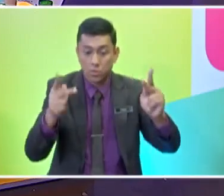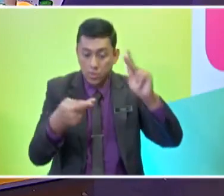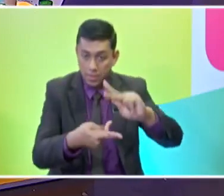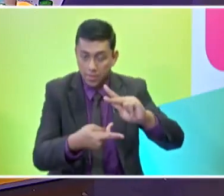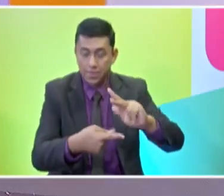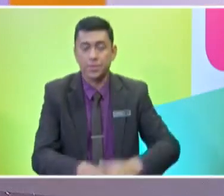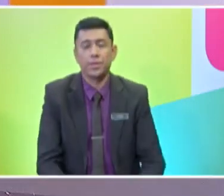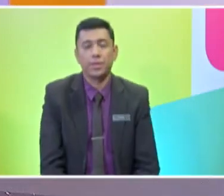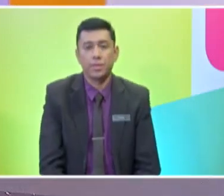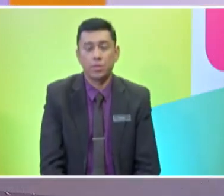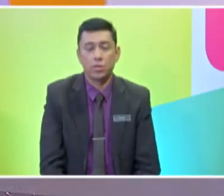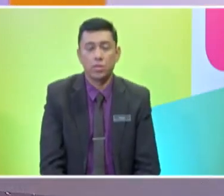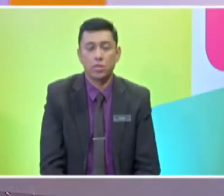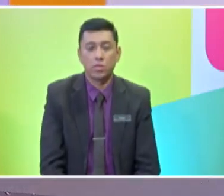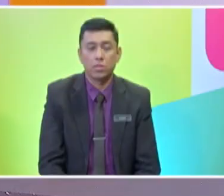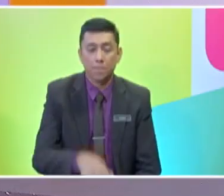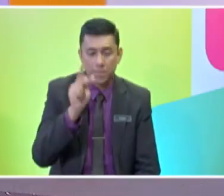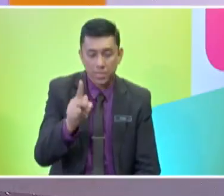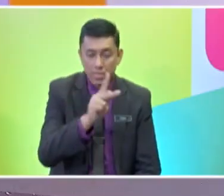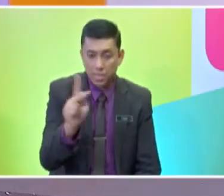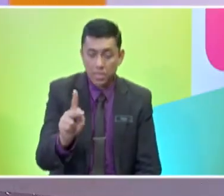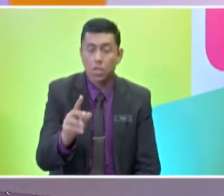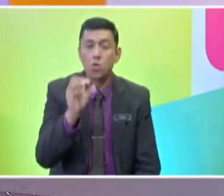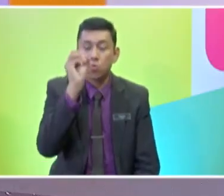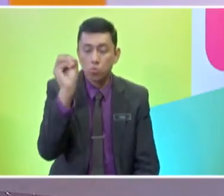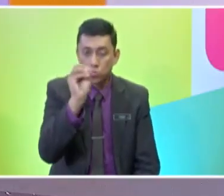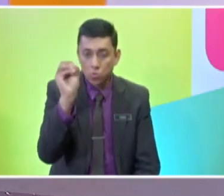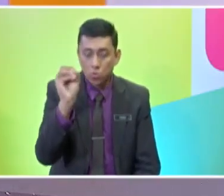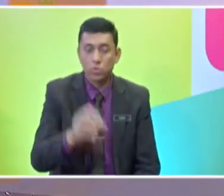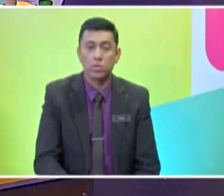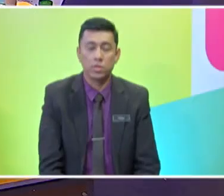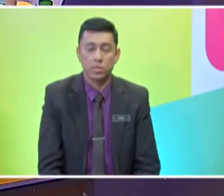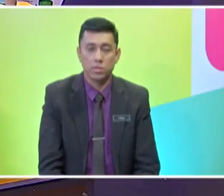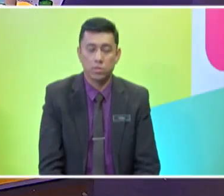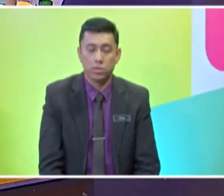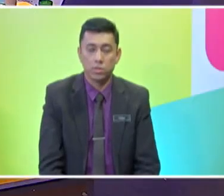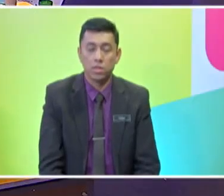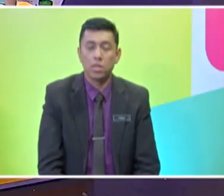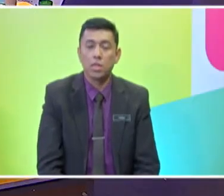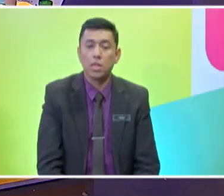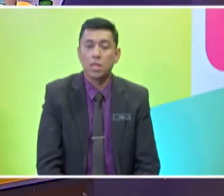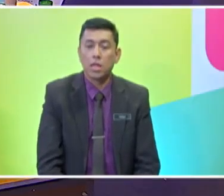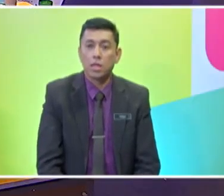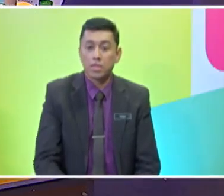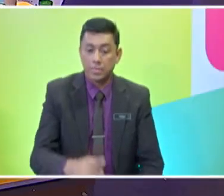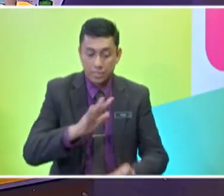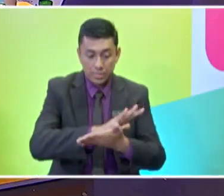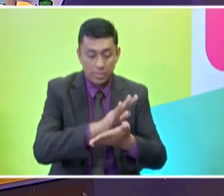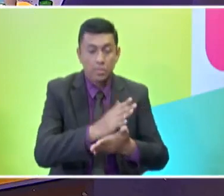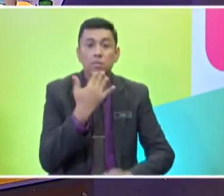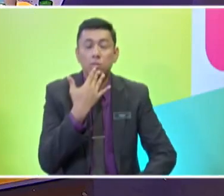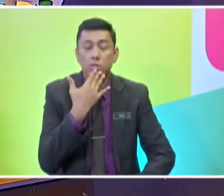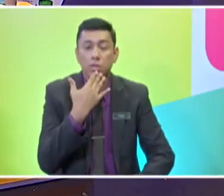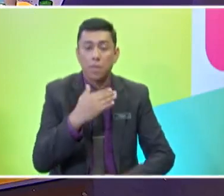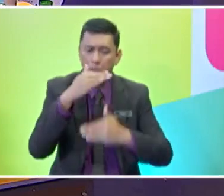menggunakan kotak yang sama pastikan kosong lah oke Sementara saya menggunakan kertas warna Ya saya akan gunakan ketahuan ini untuk